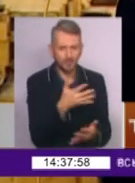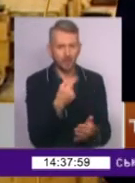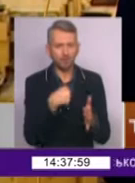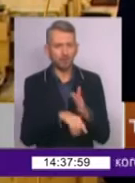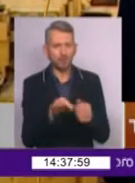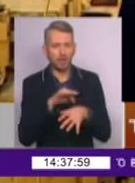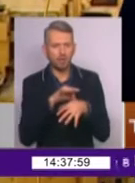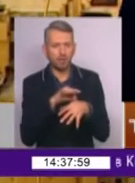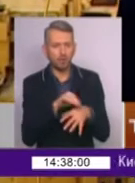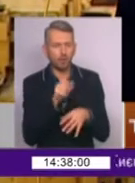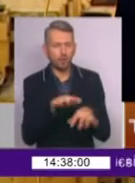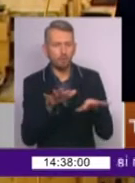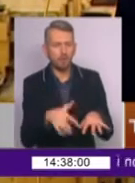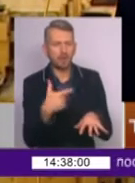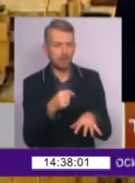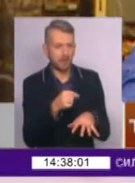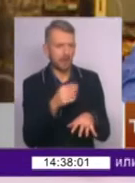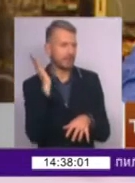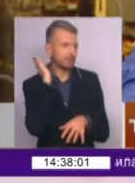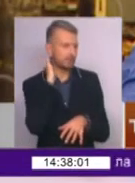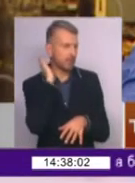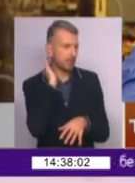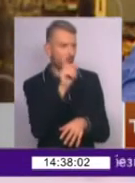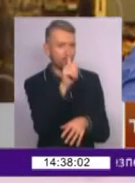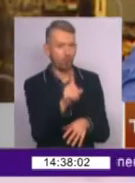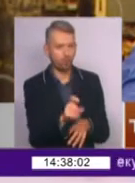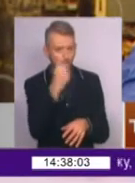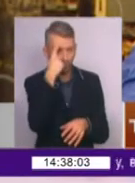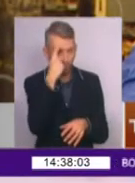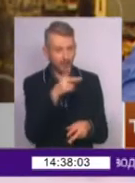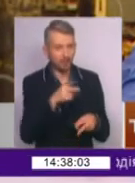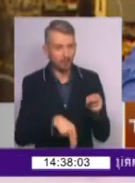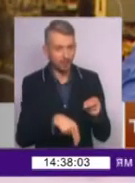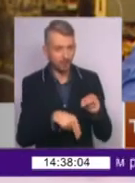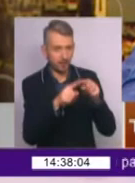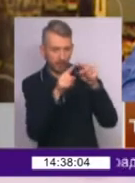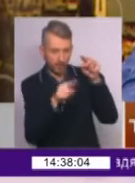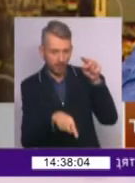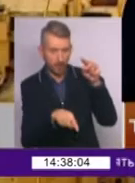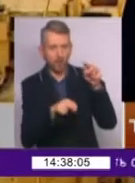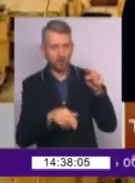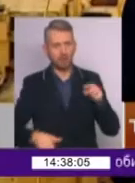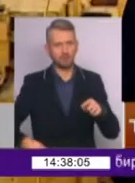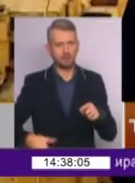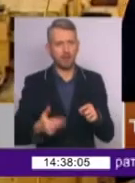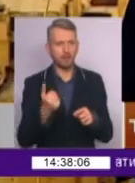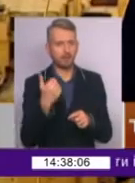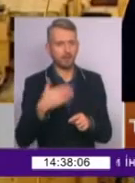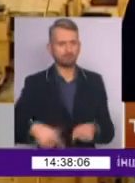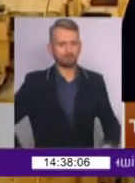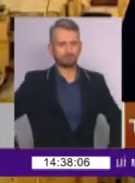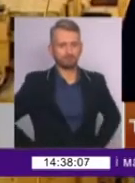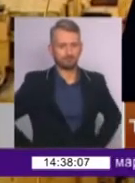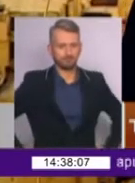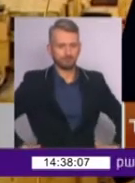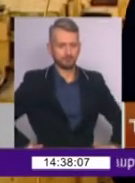завжди в тому місці, де він вже закінчився. Це така методика. Проводиться по пориковому відділі, де спинний мозок уже